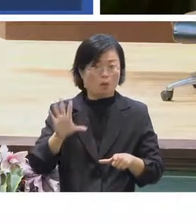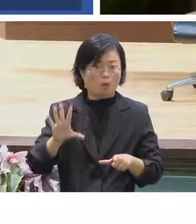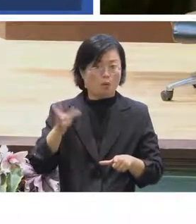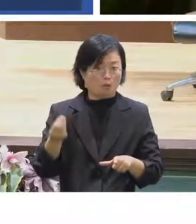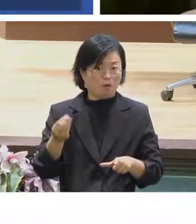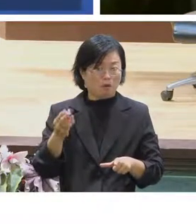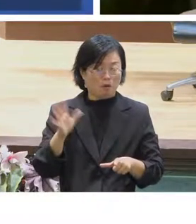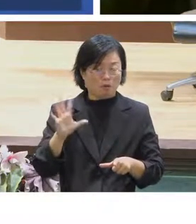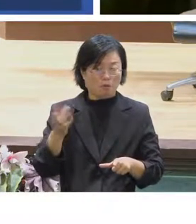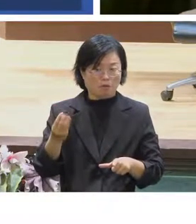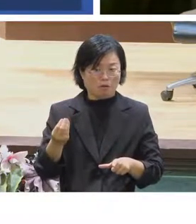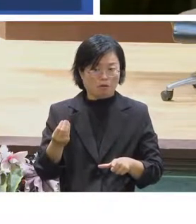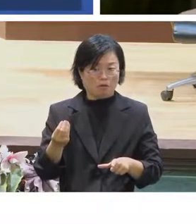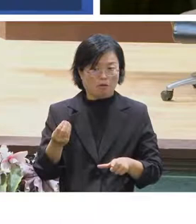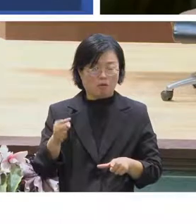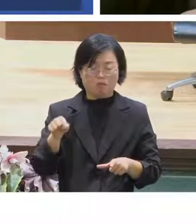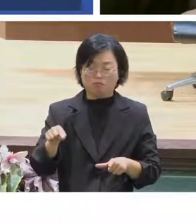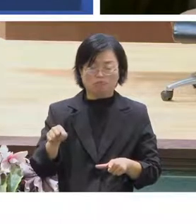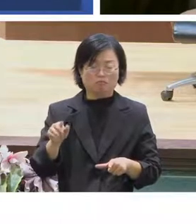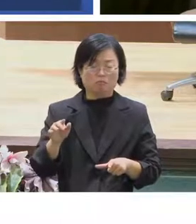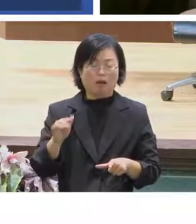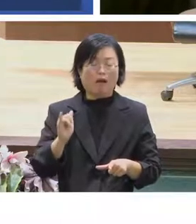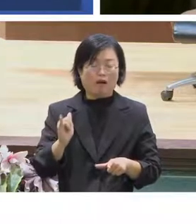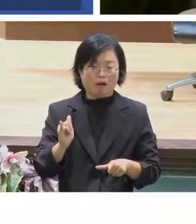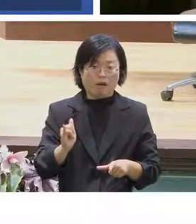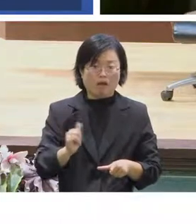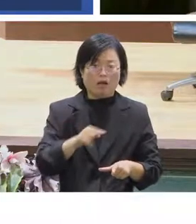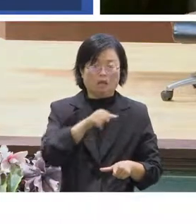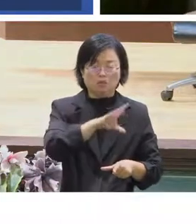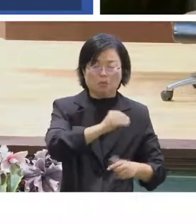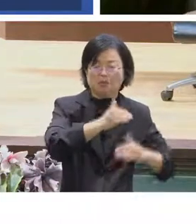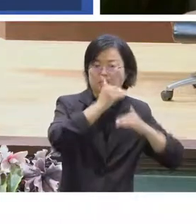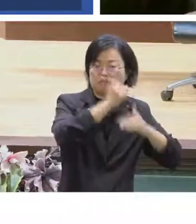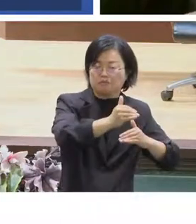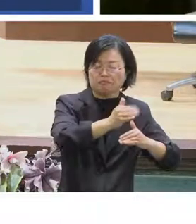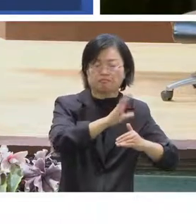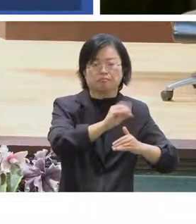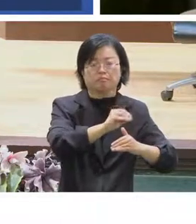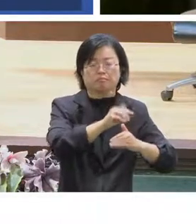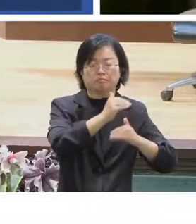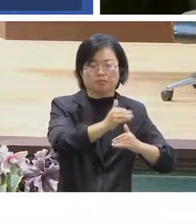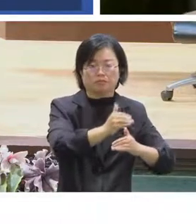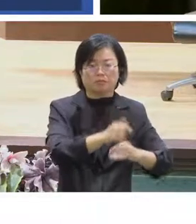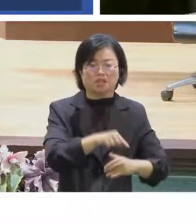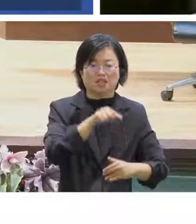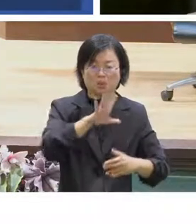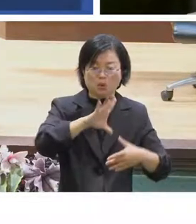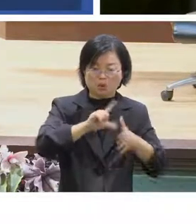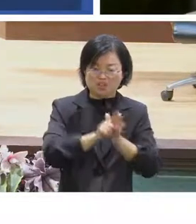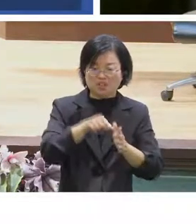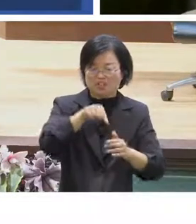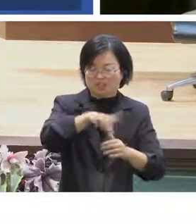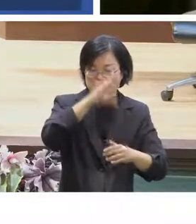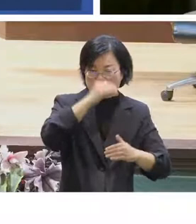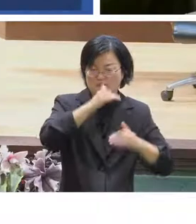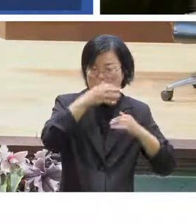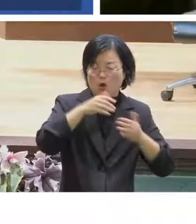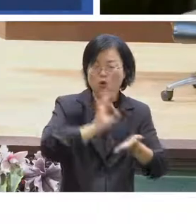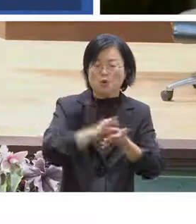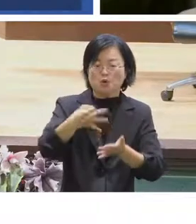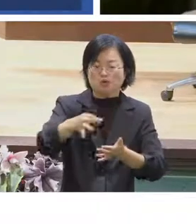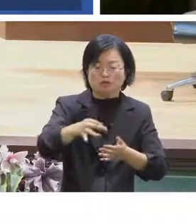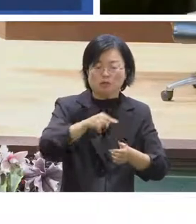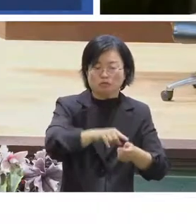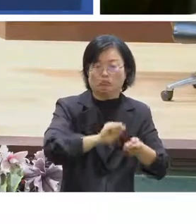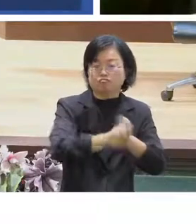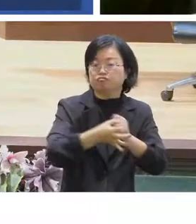些门槛，就是它透过用那个价格来让你看不很清楚整个图